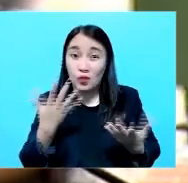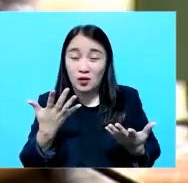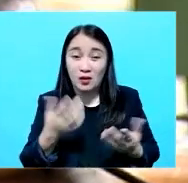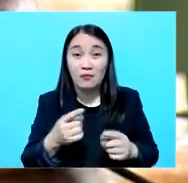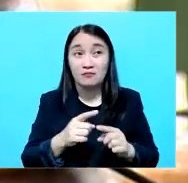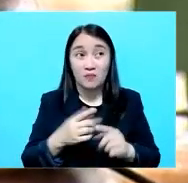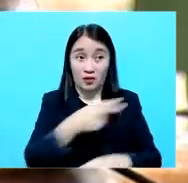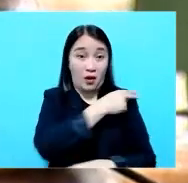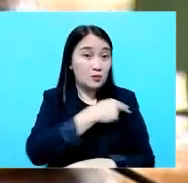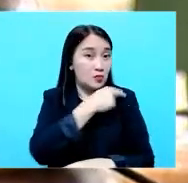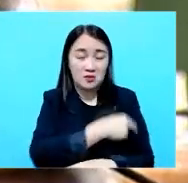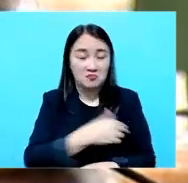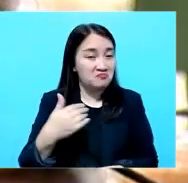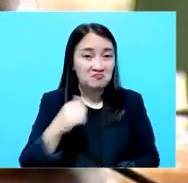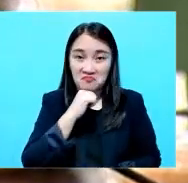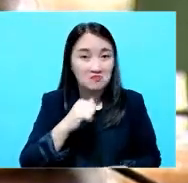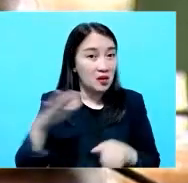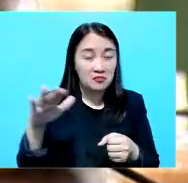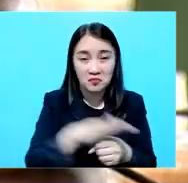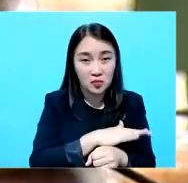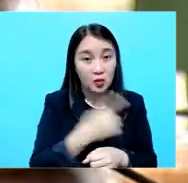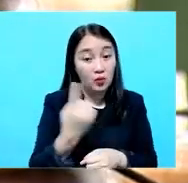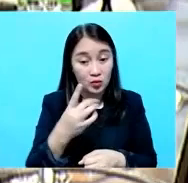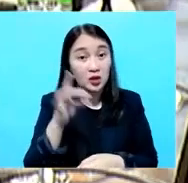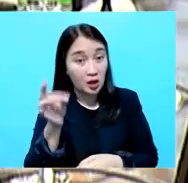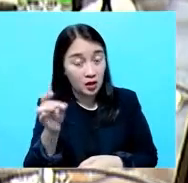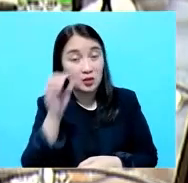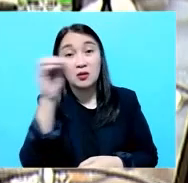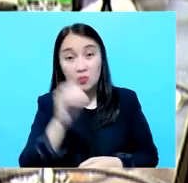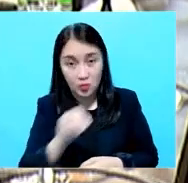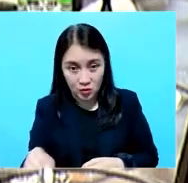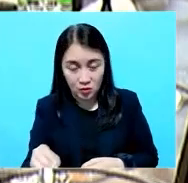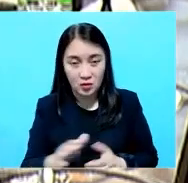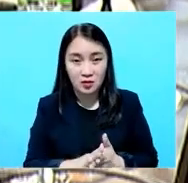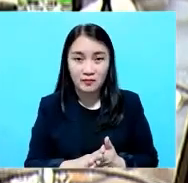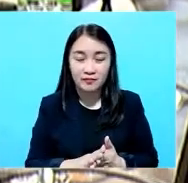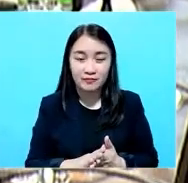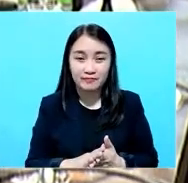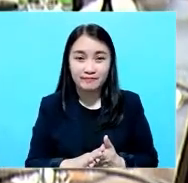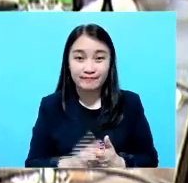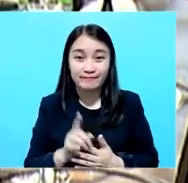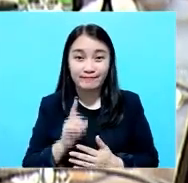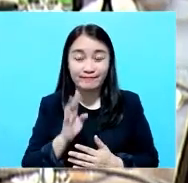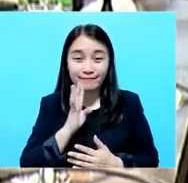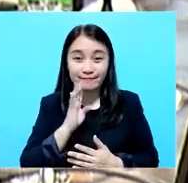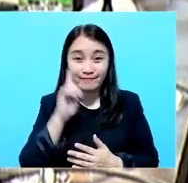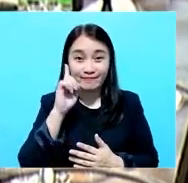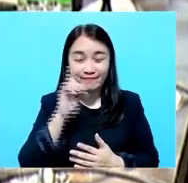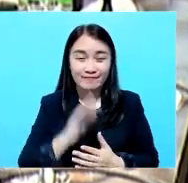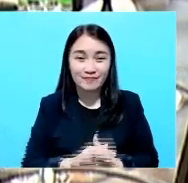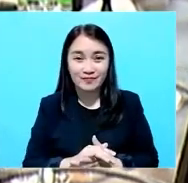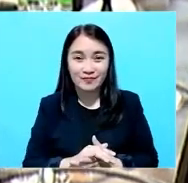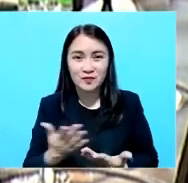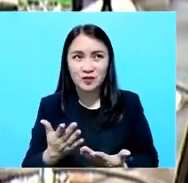nasa 18% pa lang ang okupado. People are asking kung bakit dumami ang kaso. So it's still the same. Yun